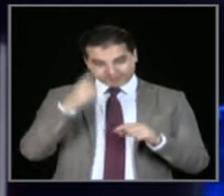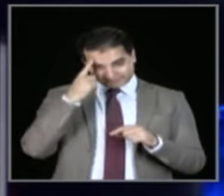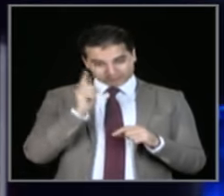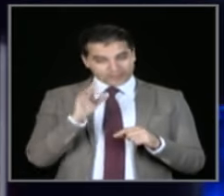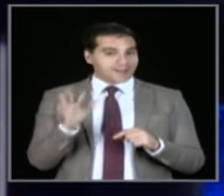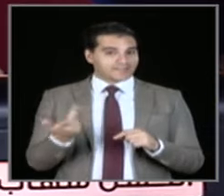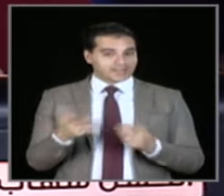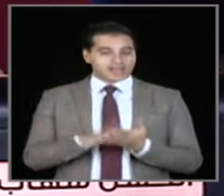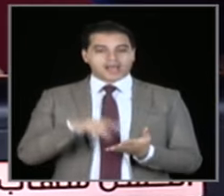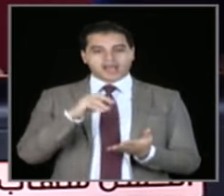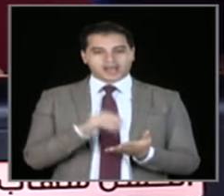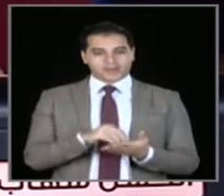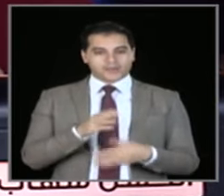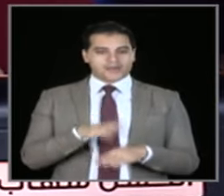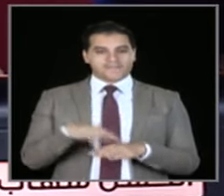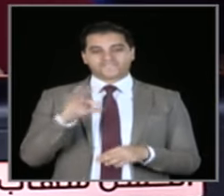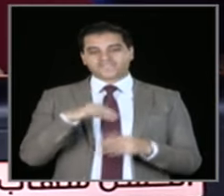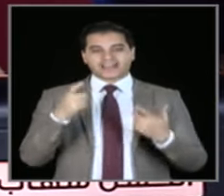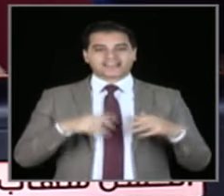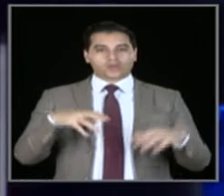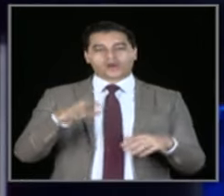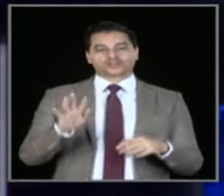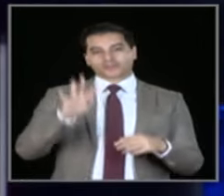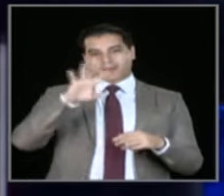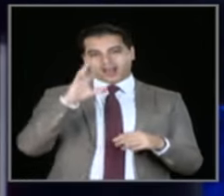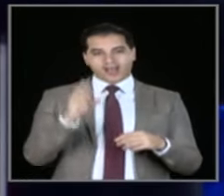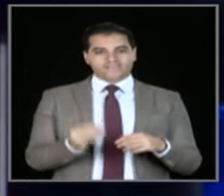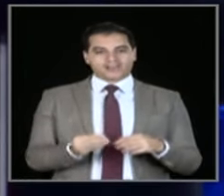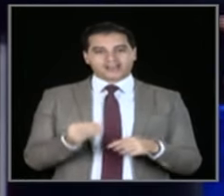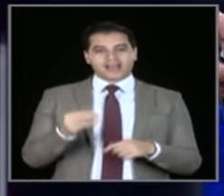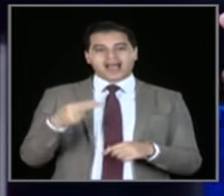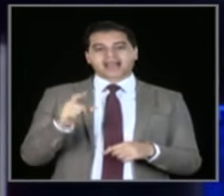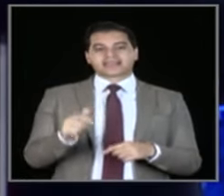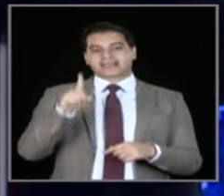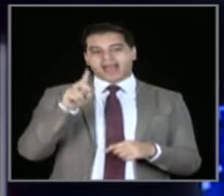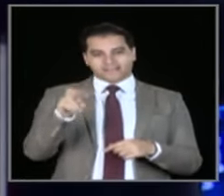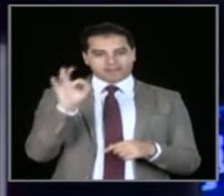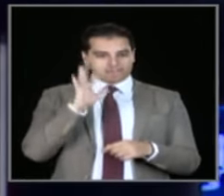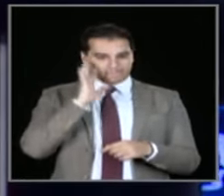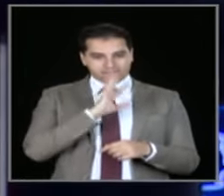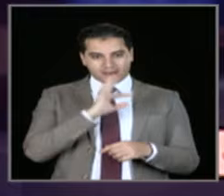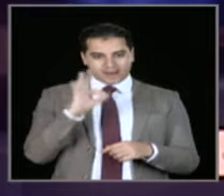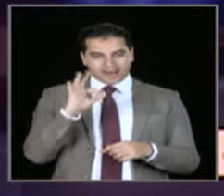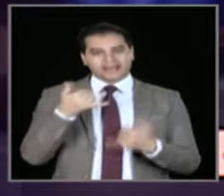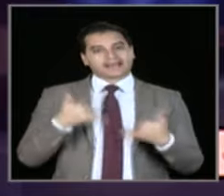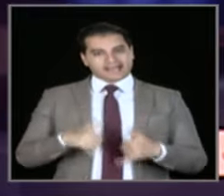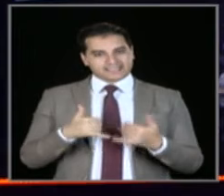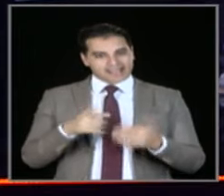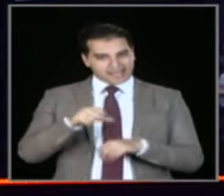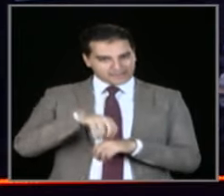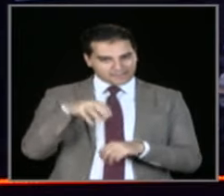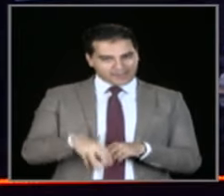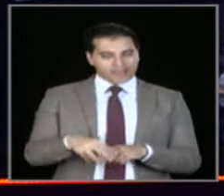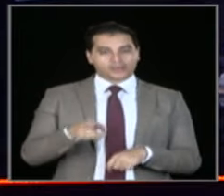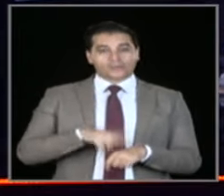الأسئلة اللي ما تجاوبتش. في أي من دول شمال إفريقيا تقع مدينة عنابة؟ عنابة طبعا في الجزائر.